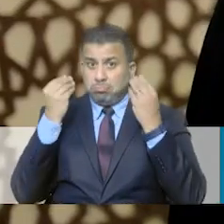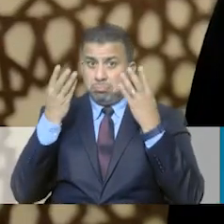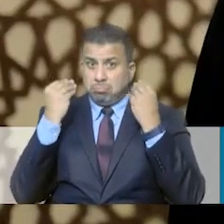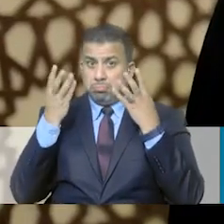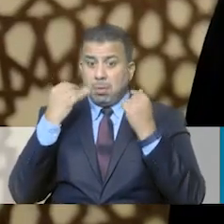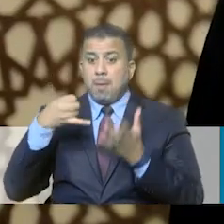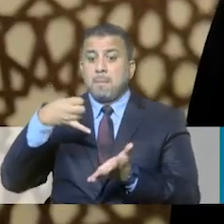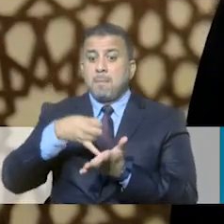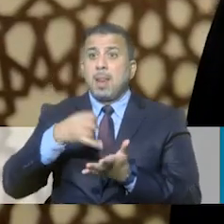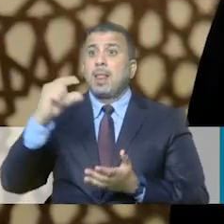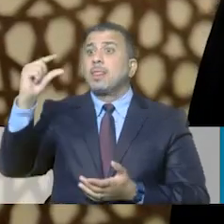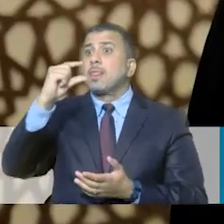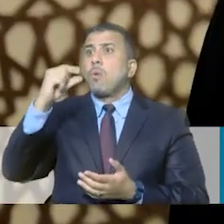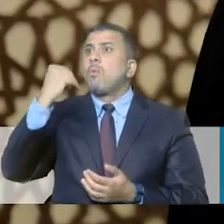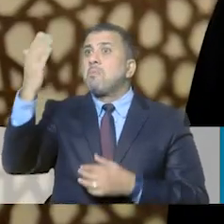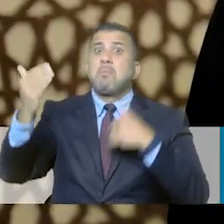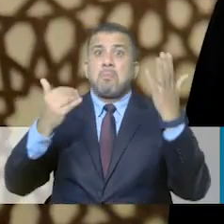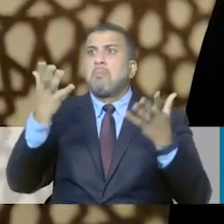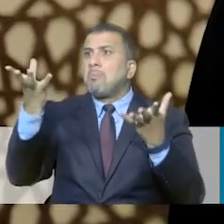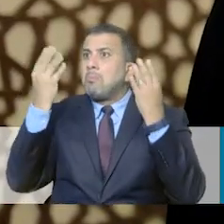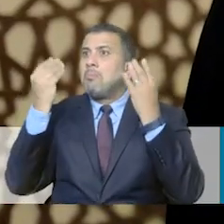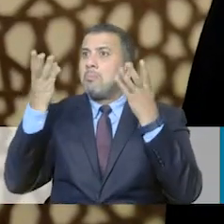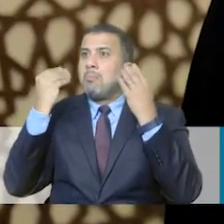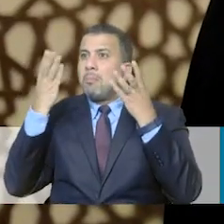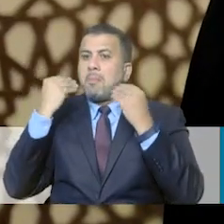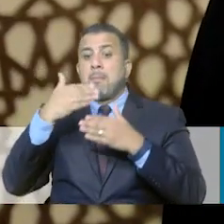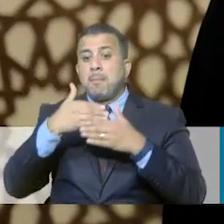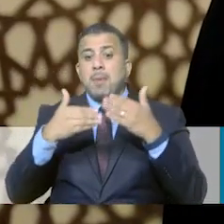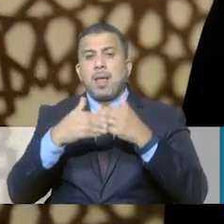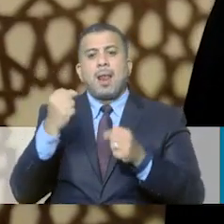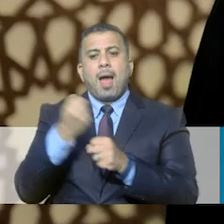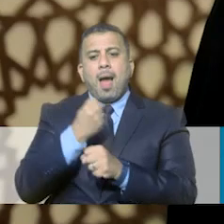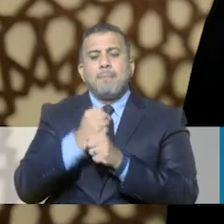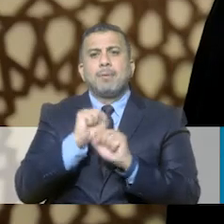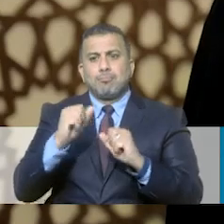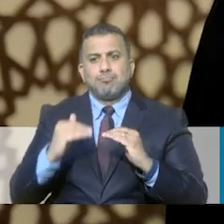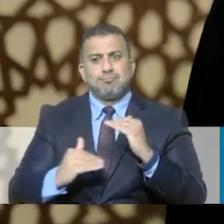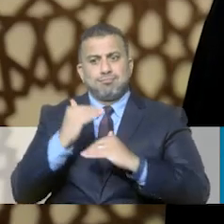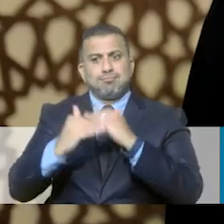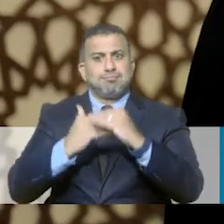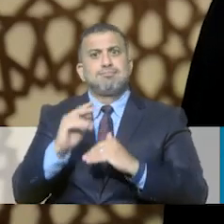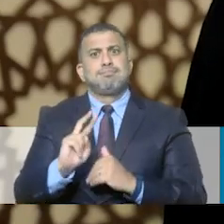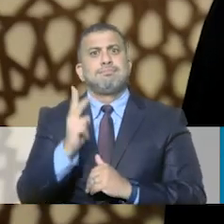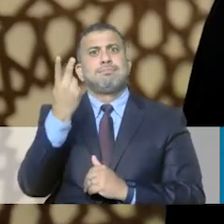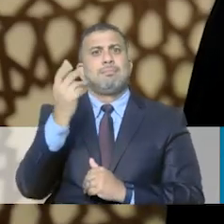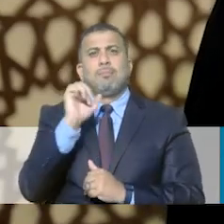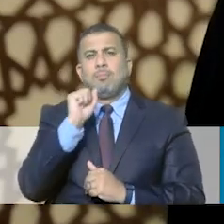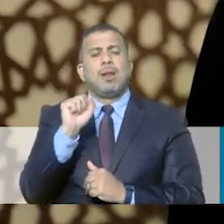تجارب المراكز الدولية الأخرى العاملة في بناء قدرات العاملين في